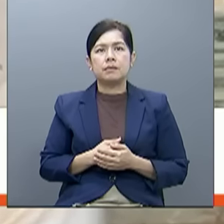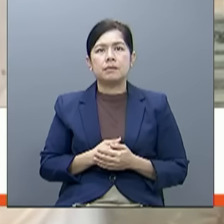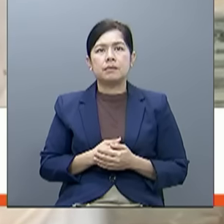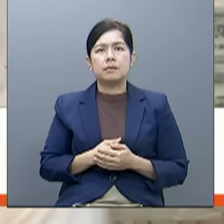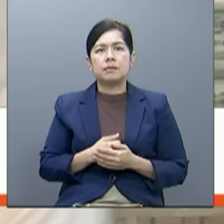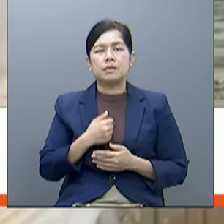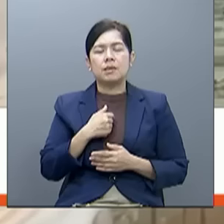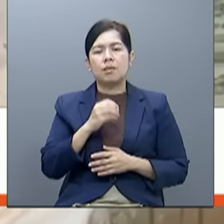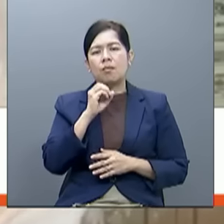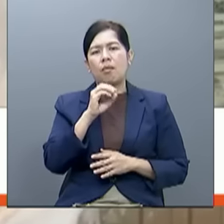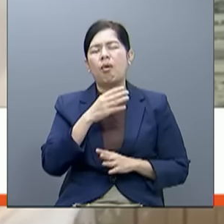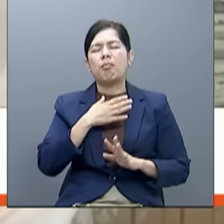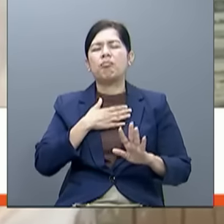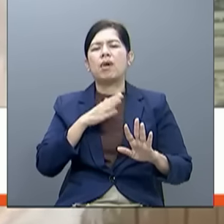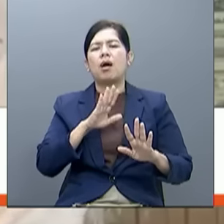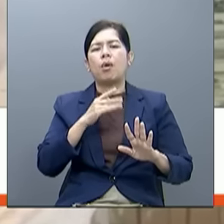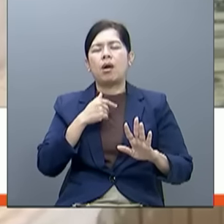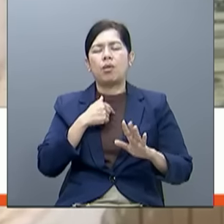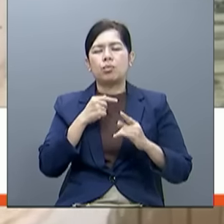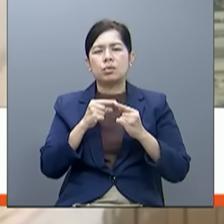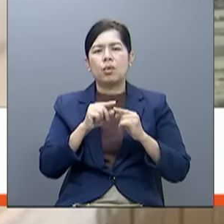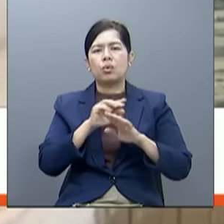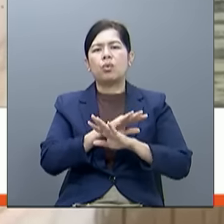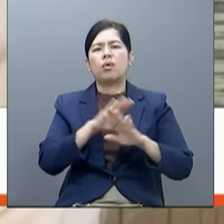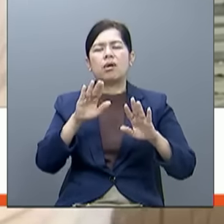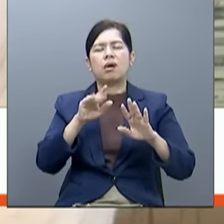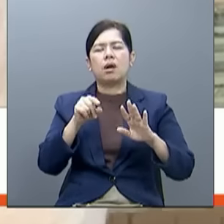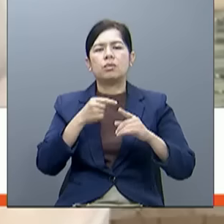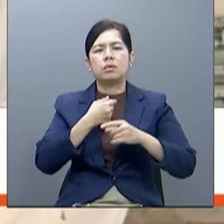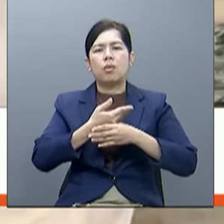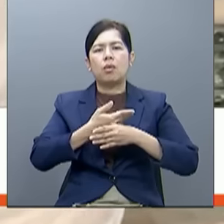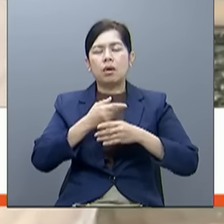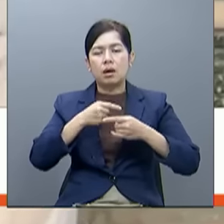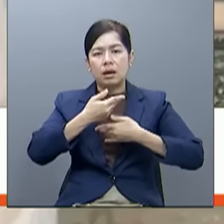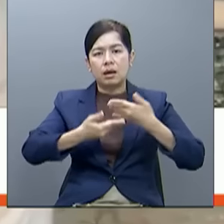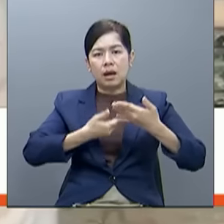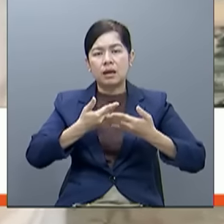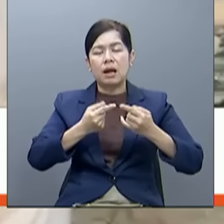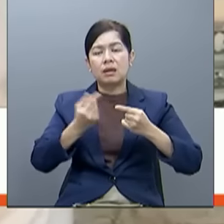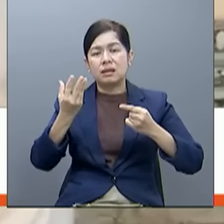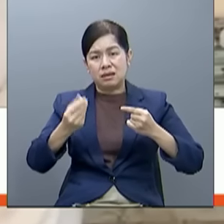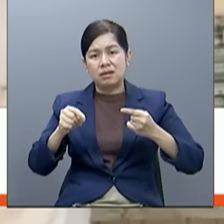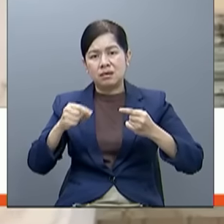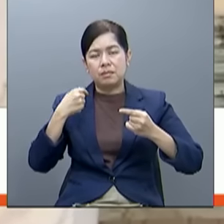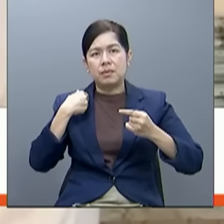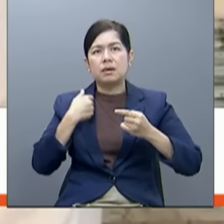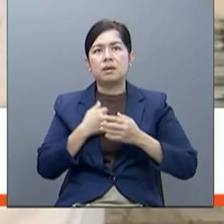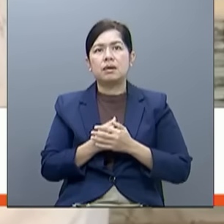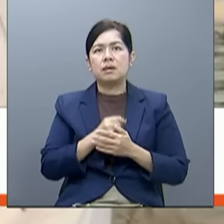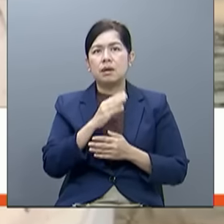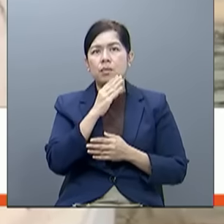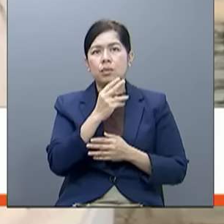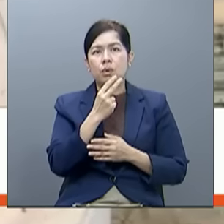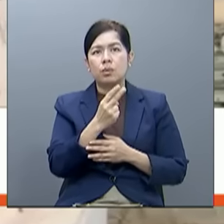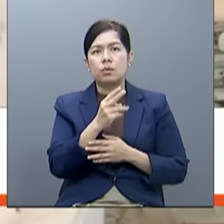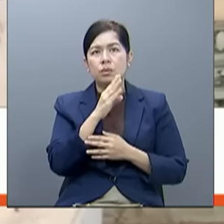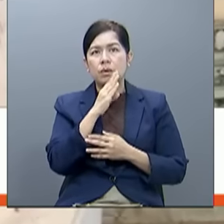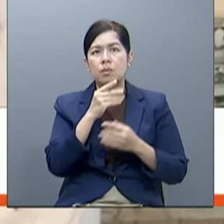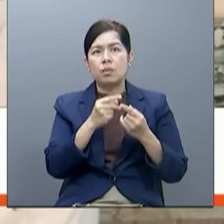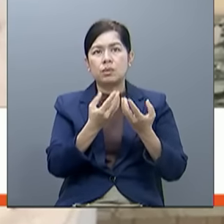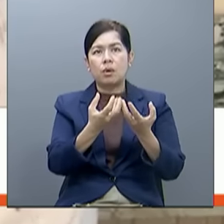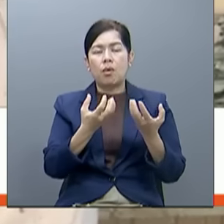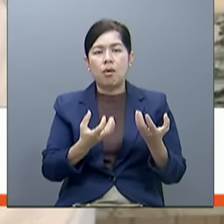แล ้ ว แต่ไม่ลงทุนใหม่แล้ว ไม่แล้วอ ัน นี้เดี๋ยวไม่รู้ของอะไรคัดเอามาแจกพี่น้อง